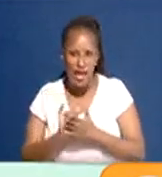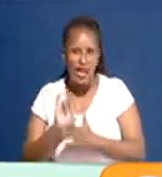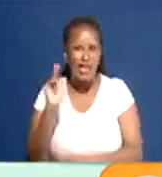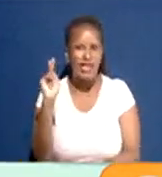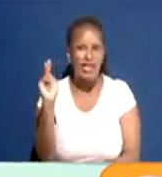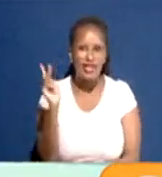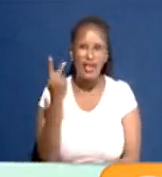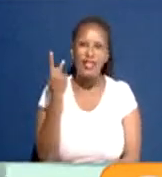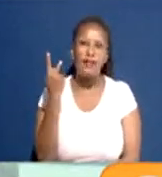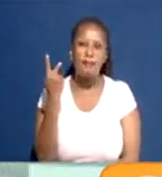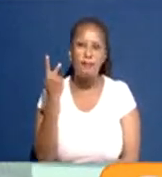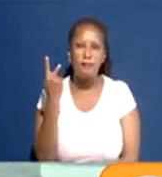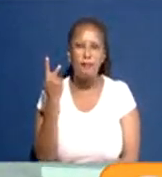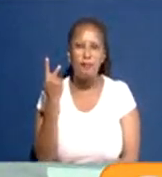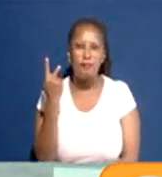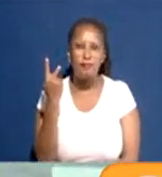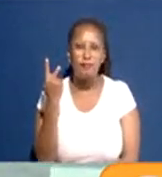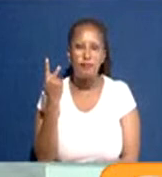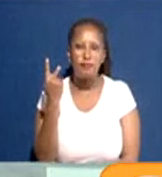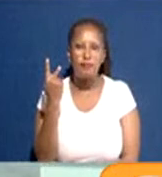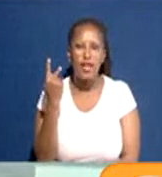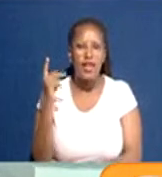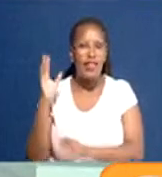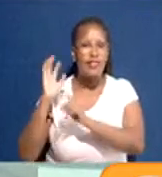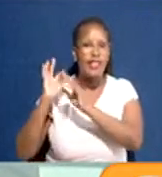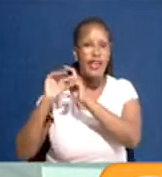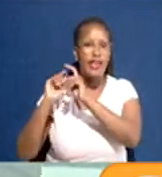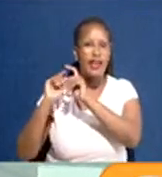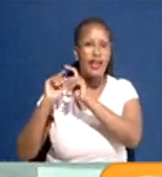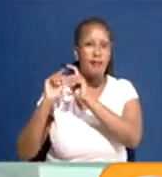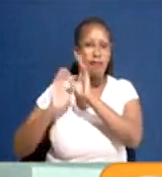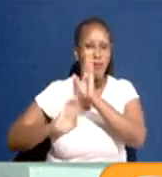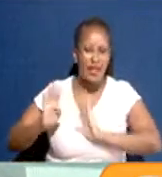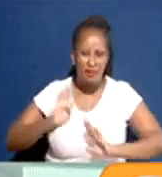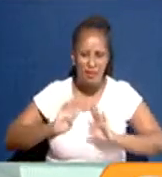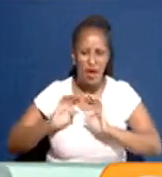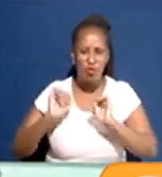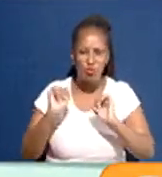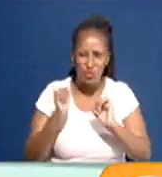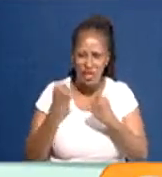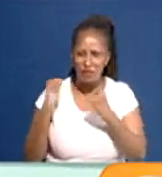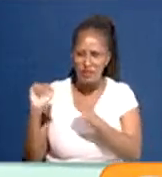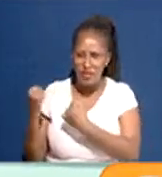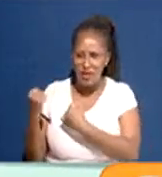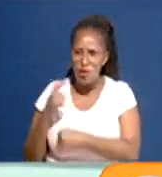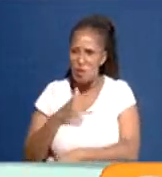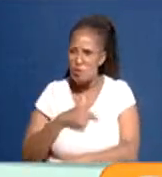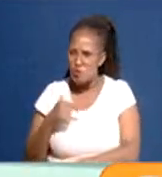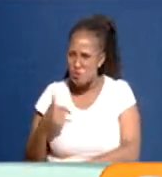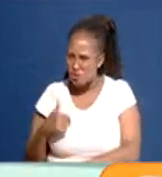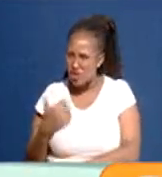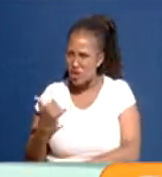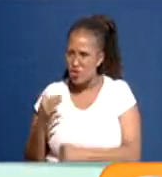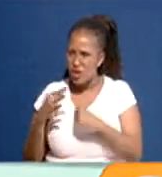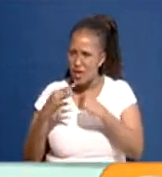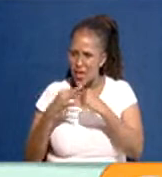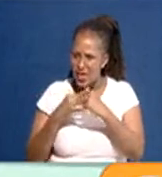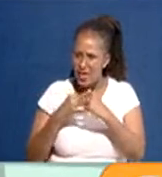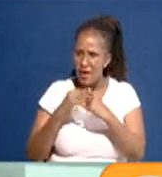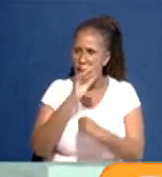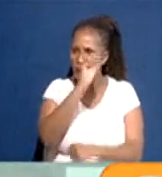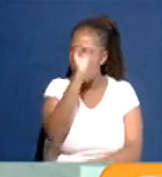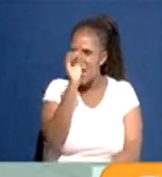Kenya, the culture of saving, we are only at 8% of